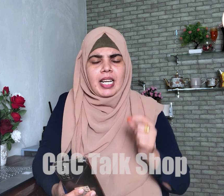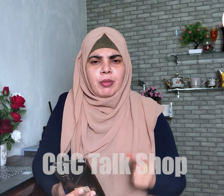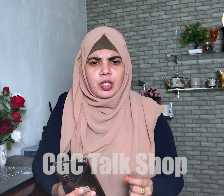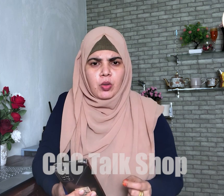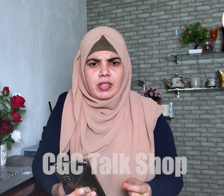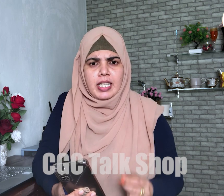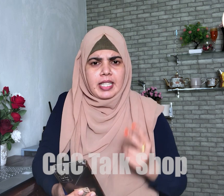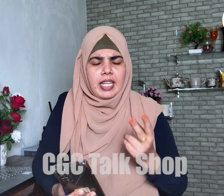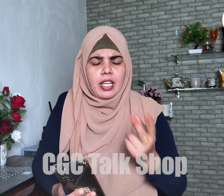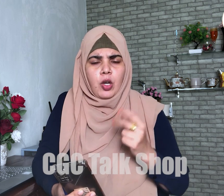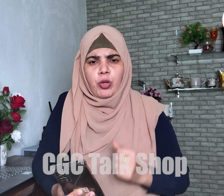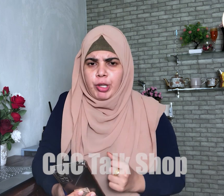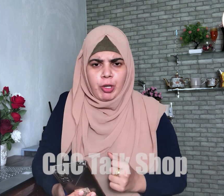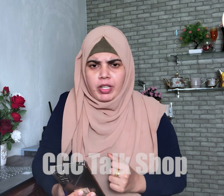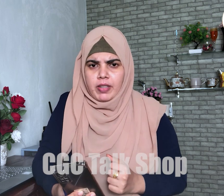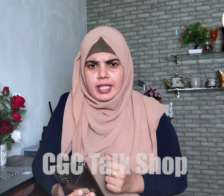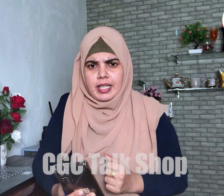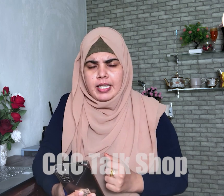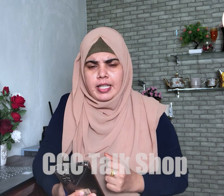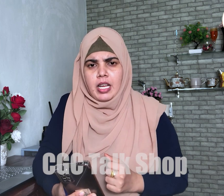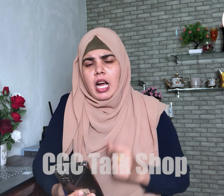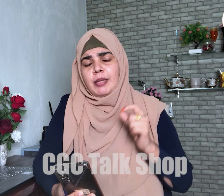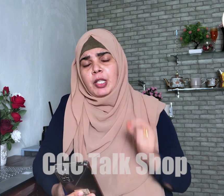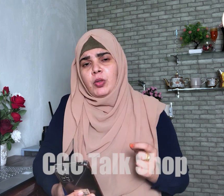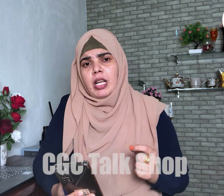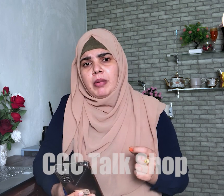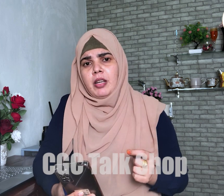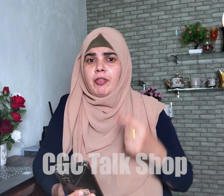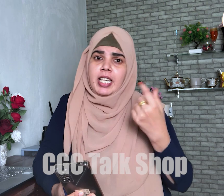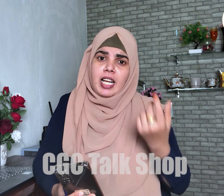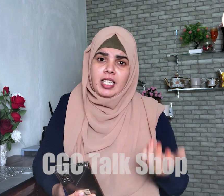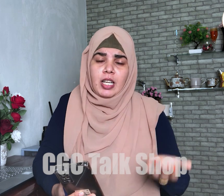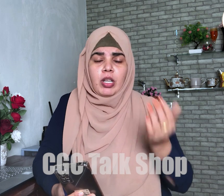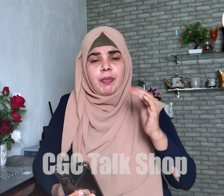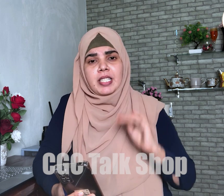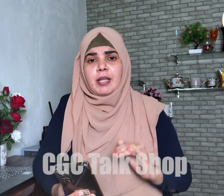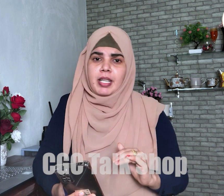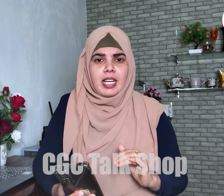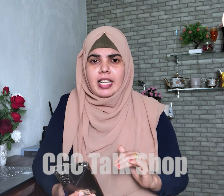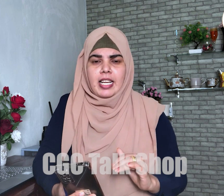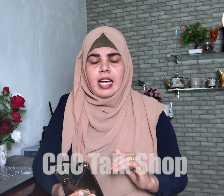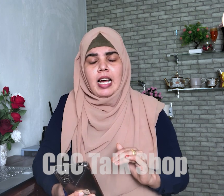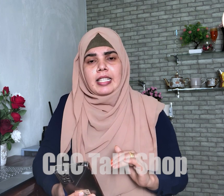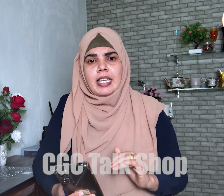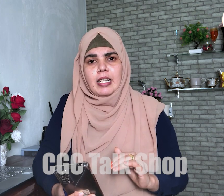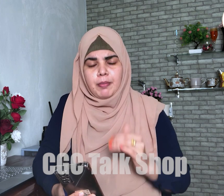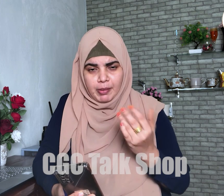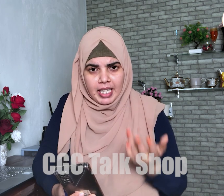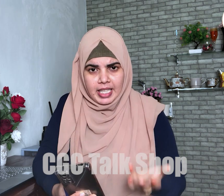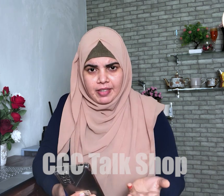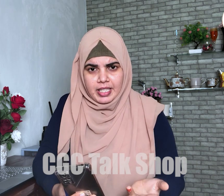சொல்றேன், இந்த பாராளுமன்றத்துக்குள்ள வந்து இரட்டை குடியுரிமை கொண்டவங்க இருக்காங்க, அது மட்டும் இல்லாம வெளிநாட்டுல உள்ள பிரஜையும் இருக்காங்க,